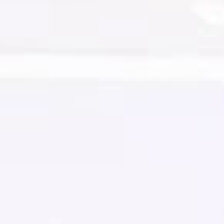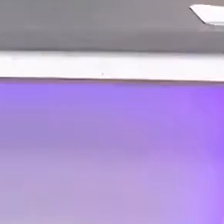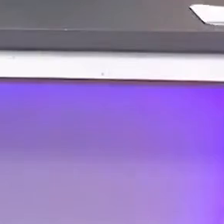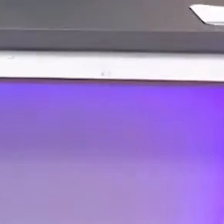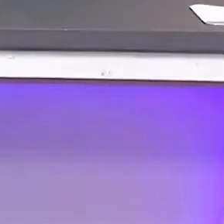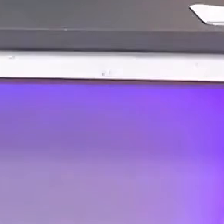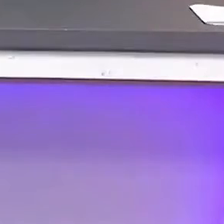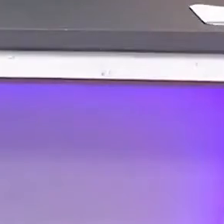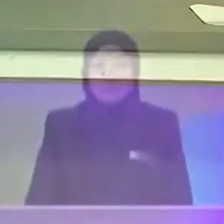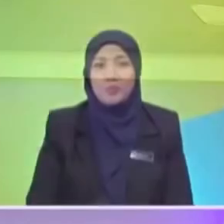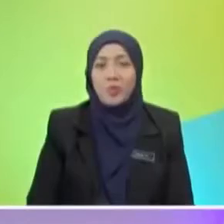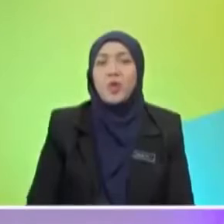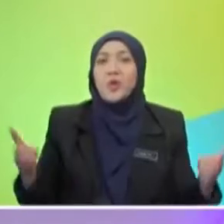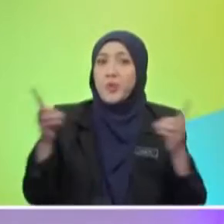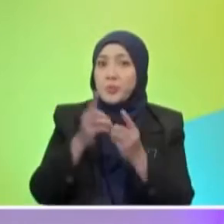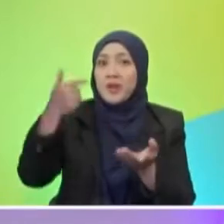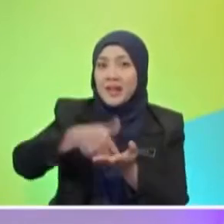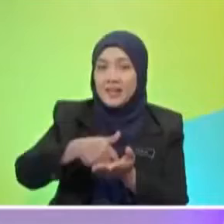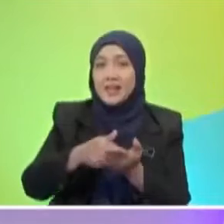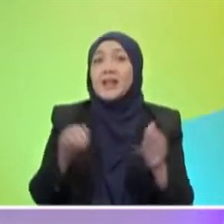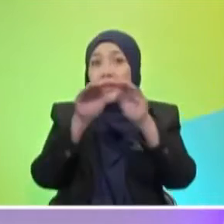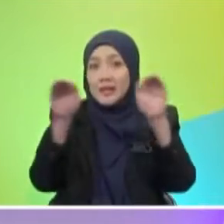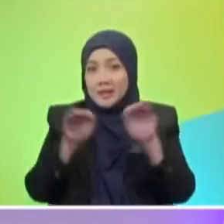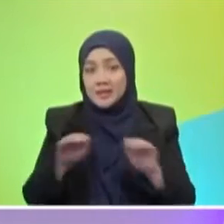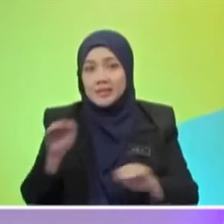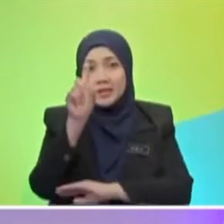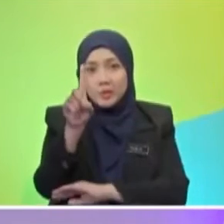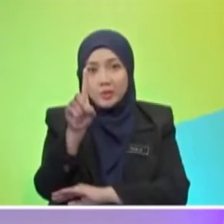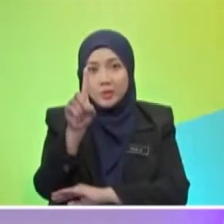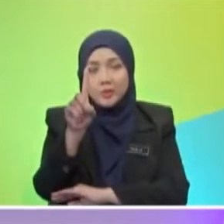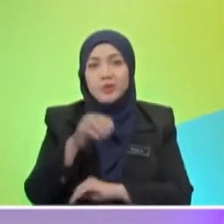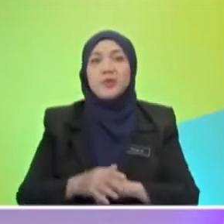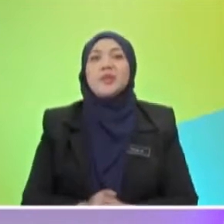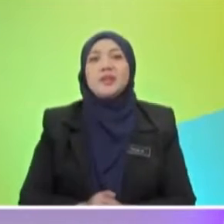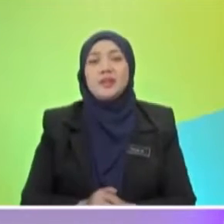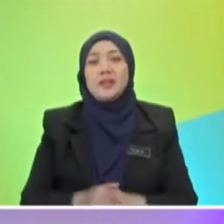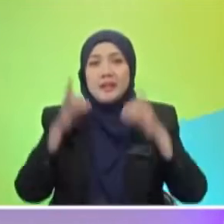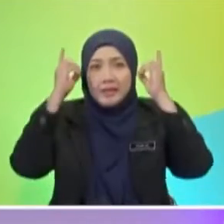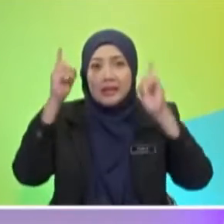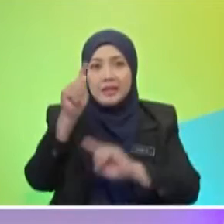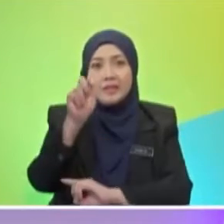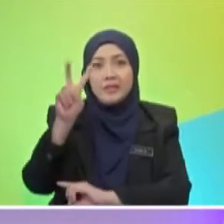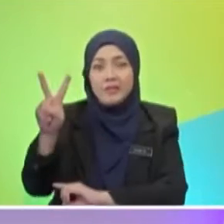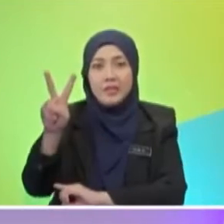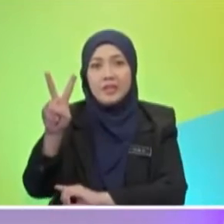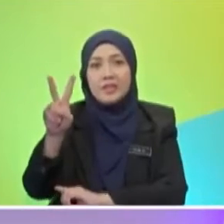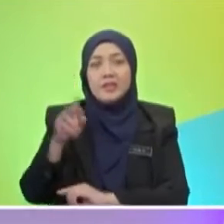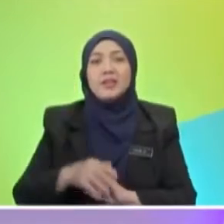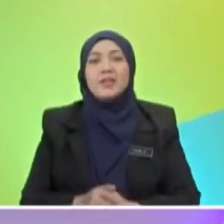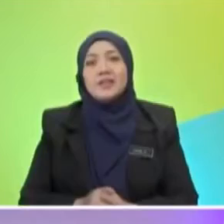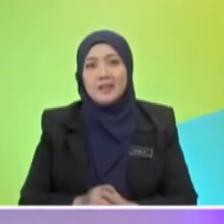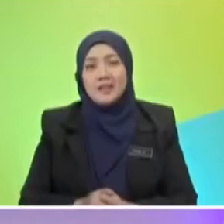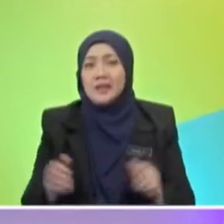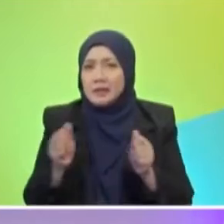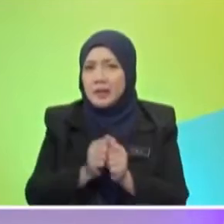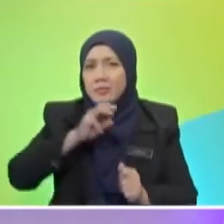KPM. Baik, kembali kita dalam slot tahap 1 di Didik TV KPM. Masih lagi bersama dengan Cikgu Abdul Rani dan juga kawan-kawan